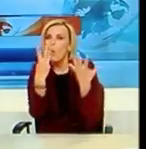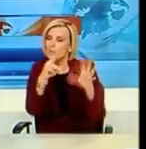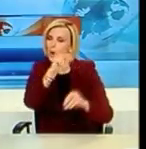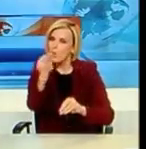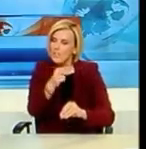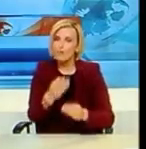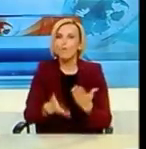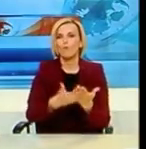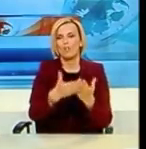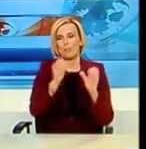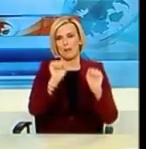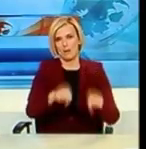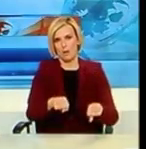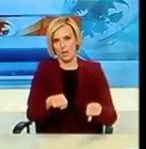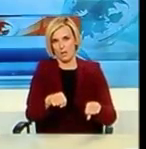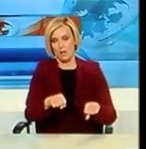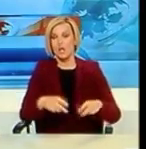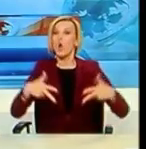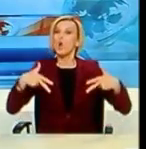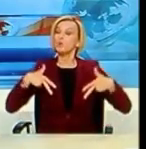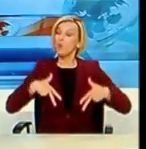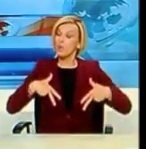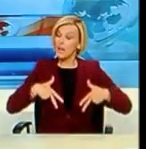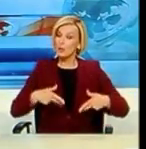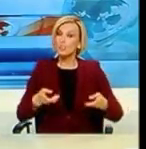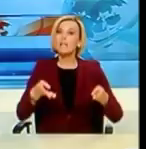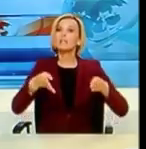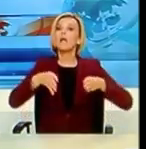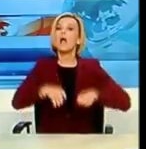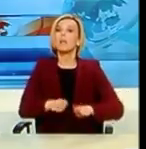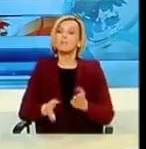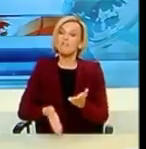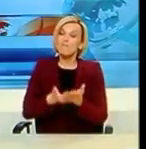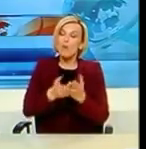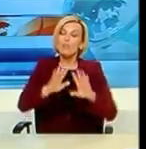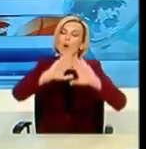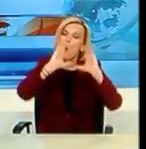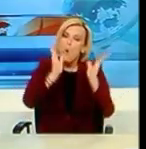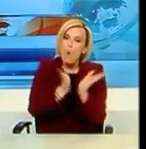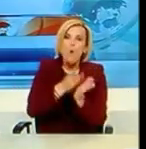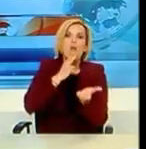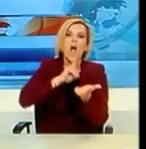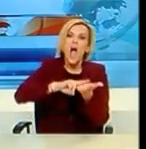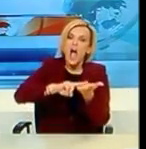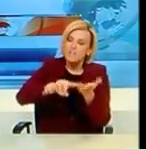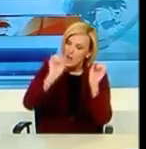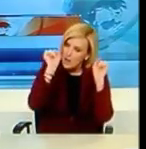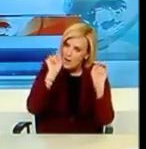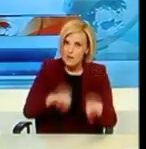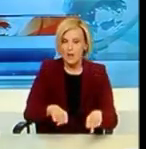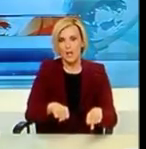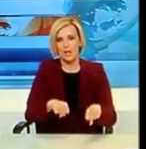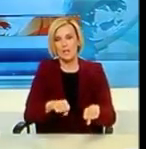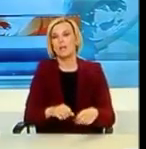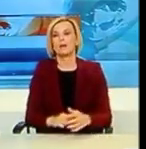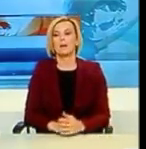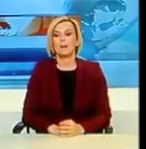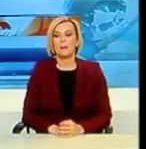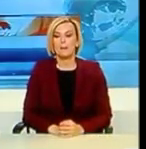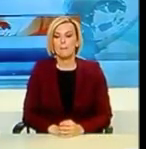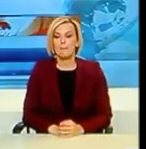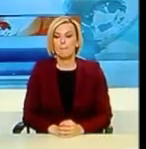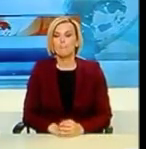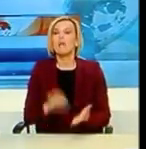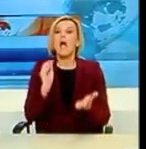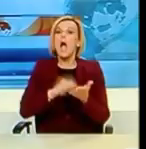τομέα, τον οποίο το κράτος θα καλύψει και όλες τις ασφαλιστικές εισφορές. Την ενίσχυση των 800 ευρώ θα λάβουν και